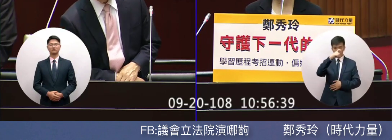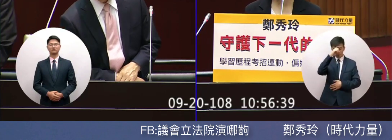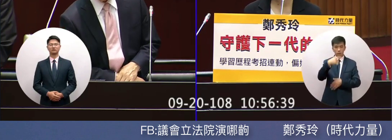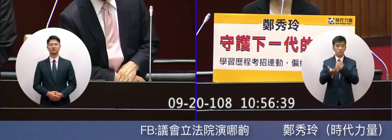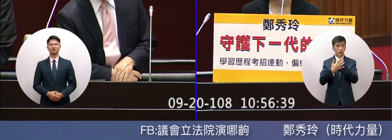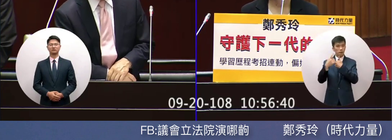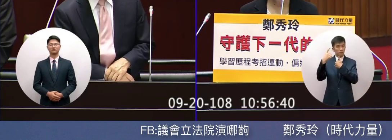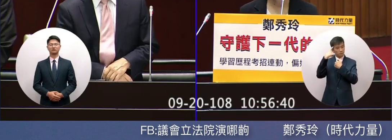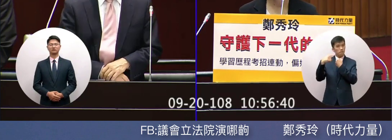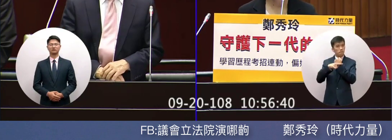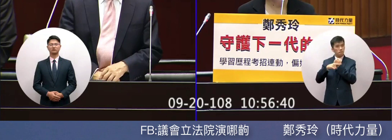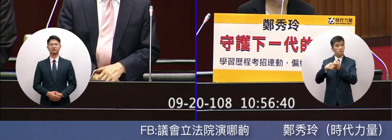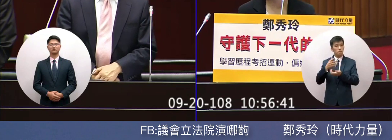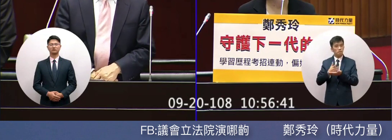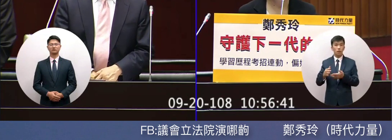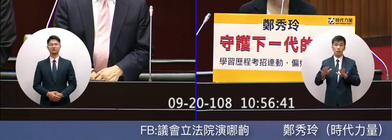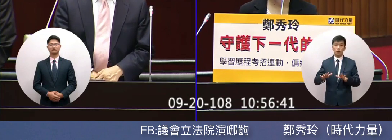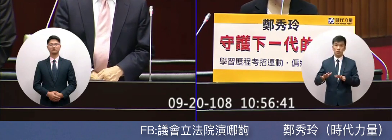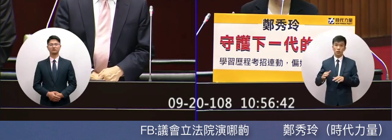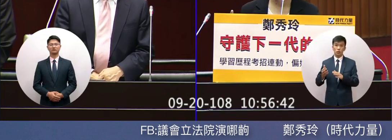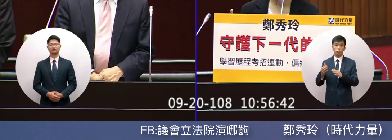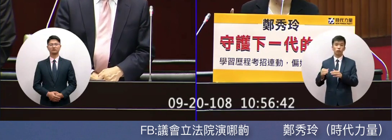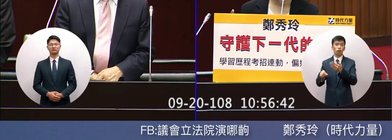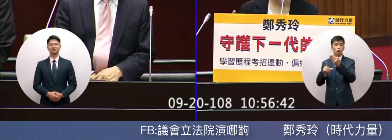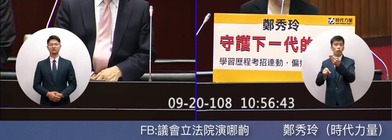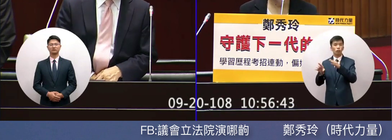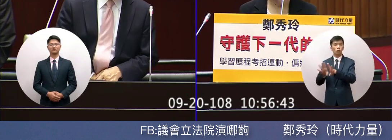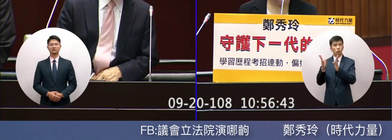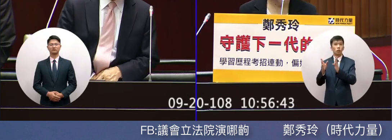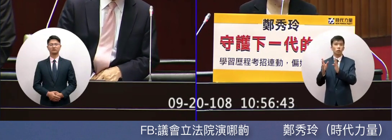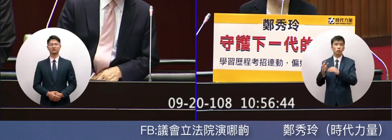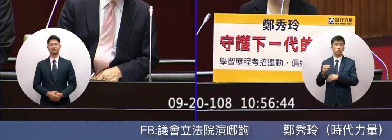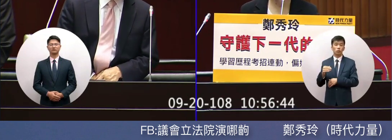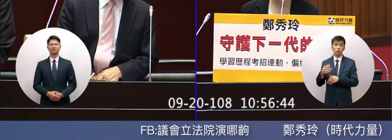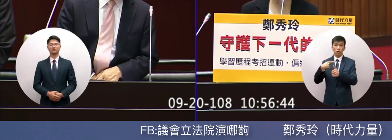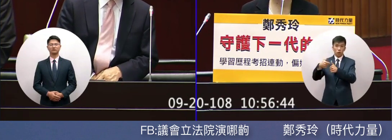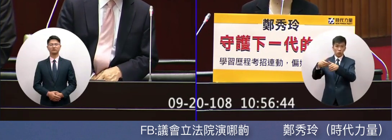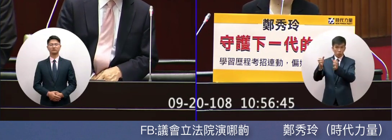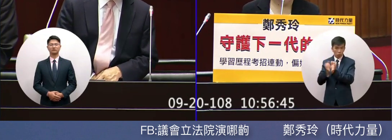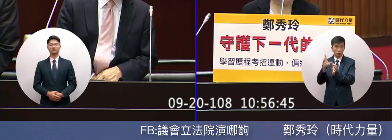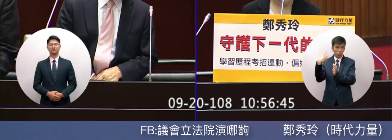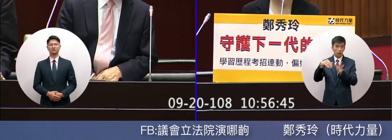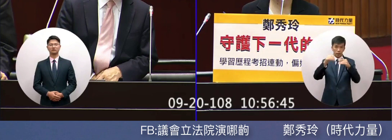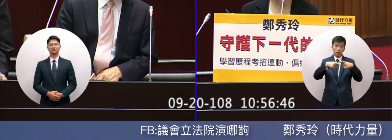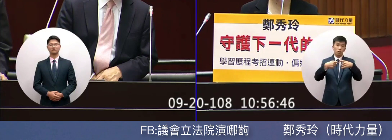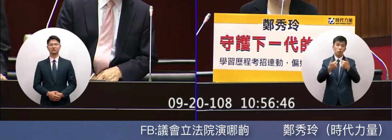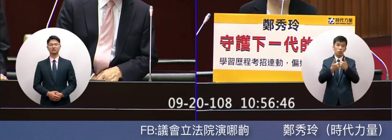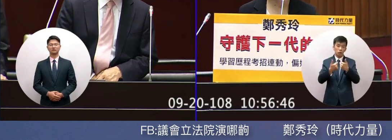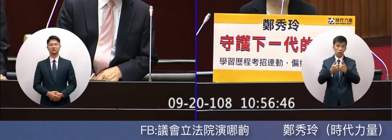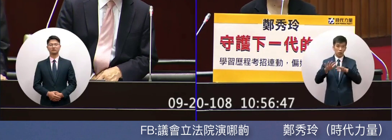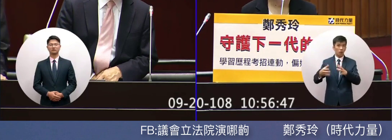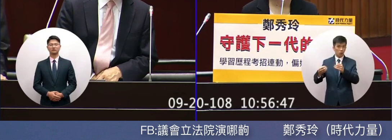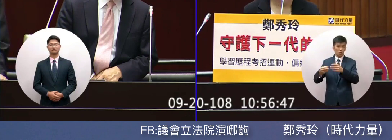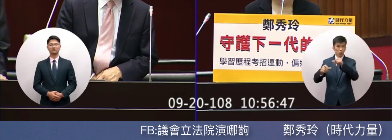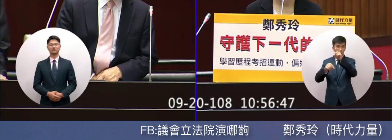哈，在这个现在学习刚开始哈，在教育部跟招联会十一月以前，他定案